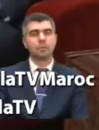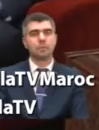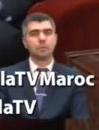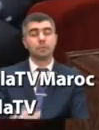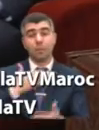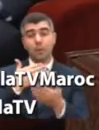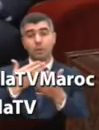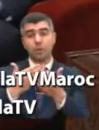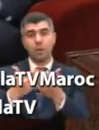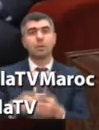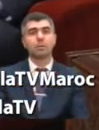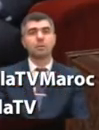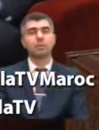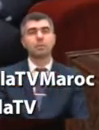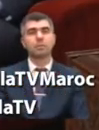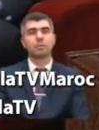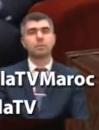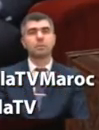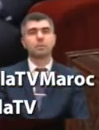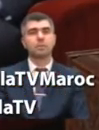شكرا للسيد النائب.